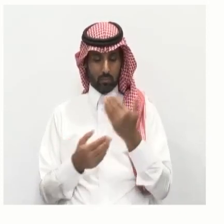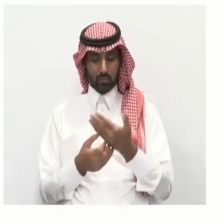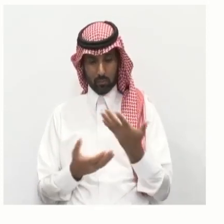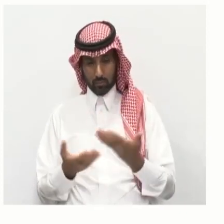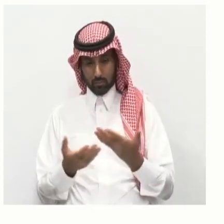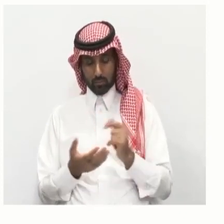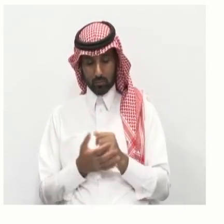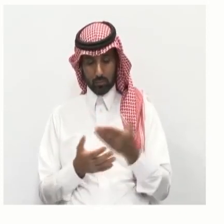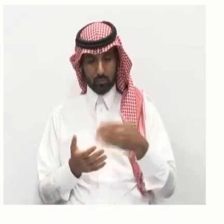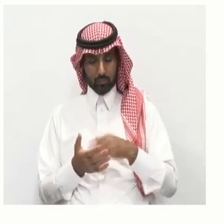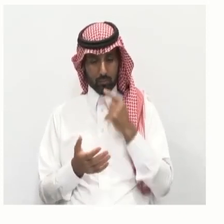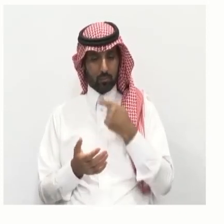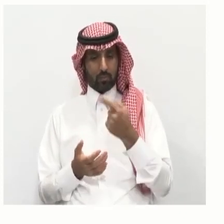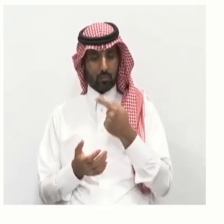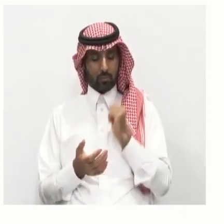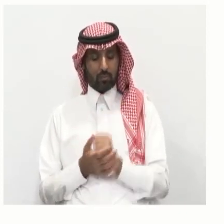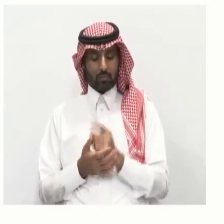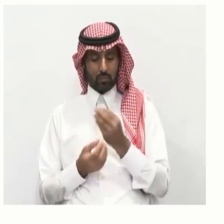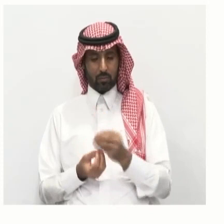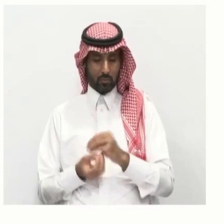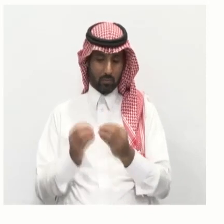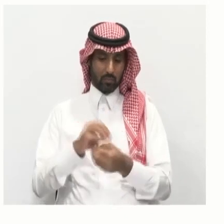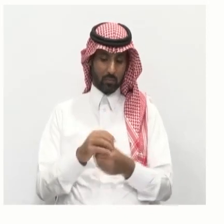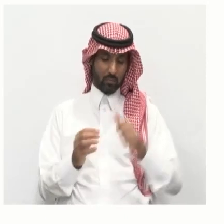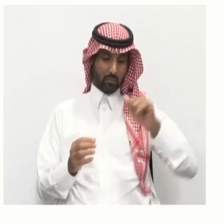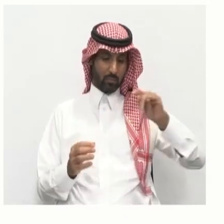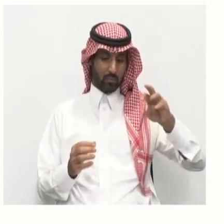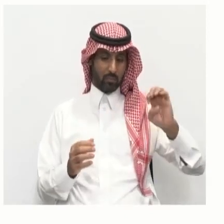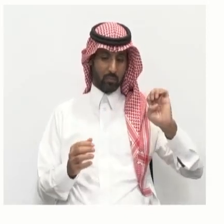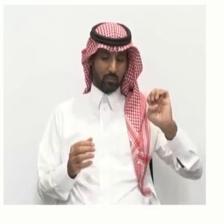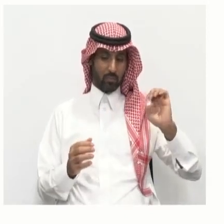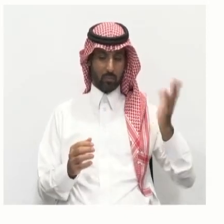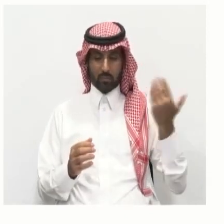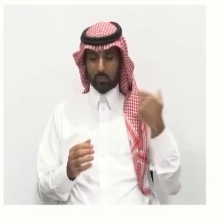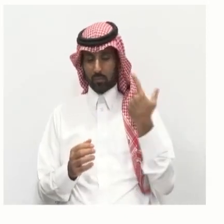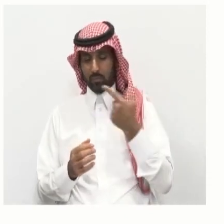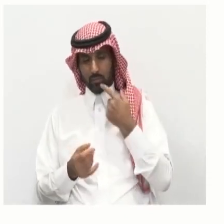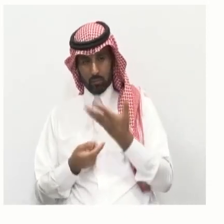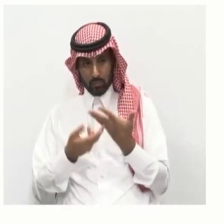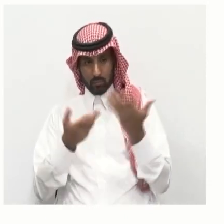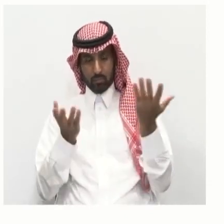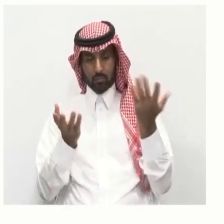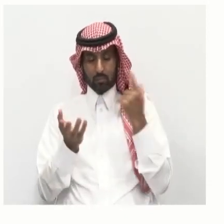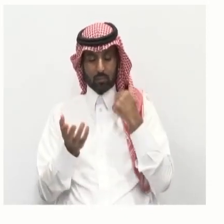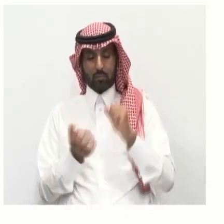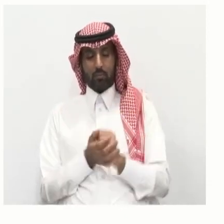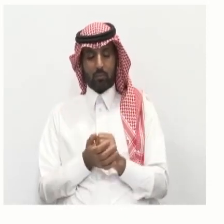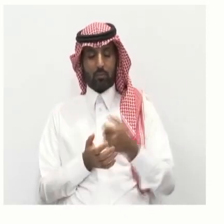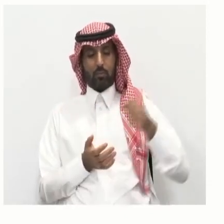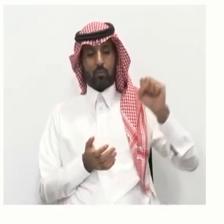المعادله عندك اساسا لفظيه هن تحولها الى رمزيه ذكر لك انه غاز معناته انه ال2